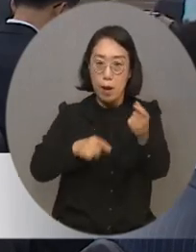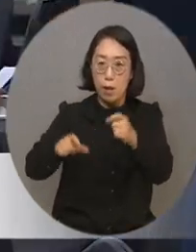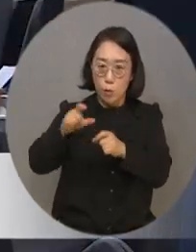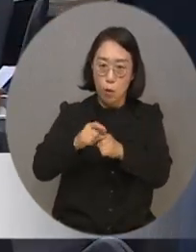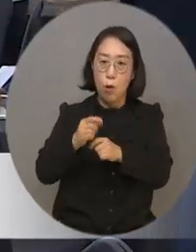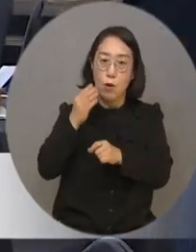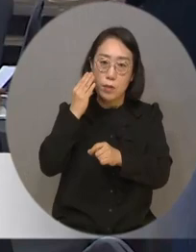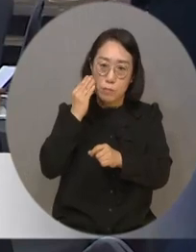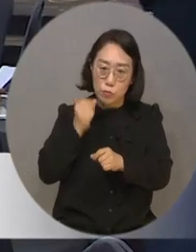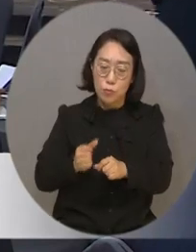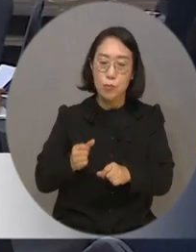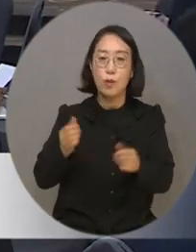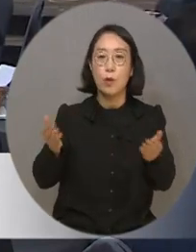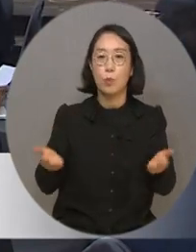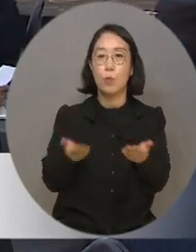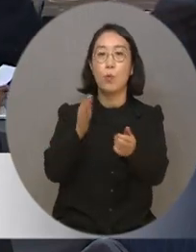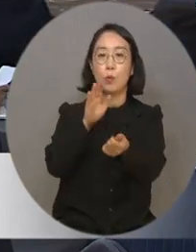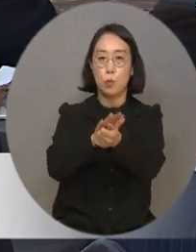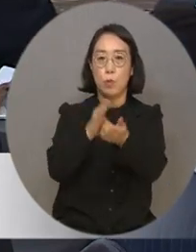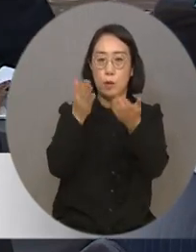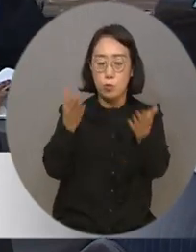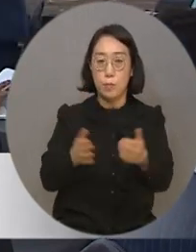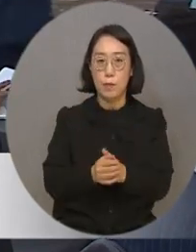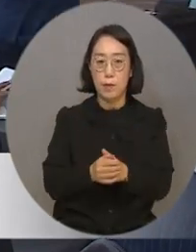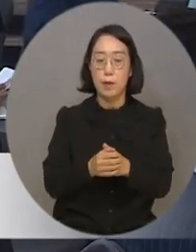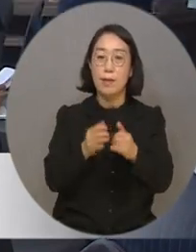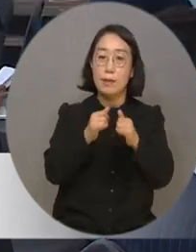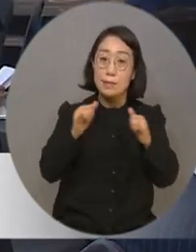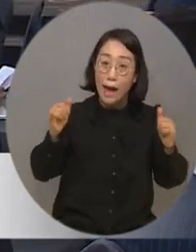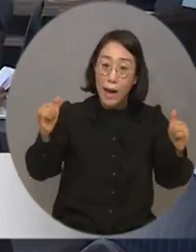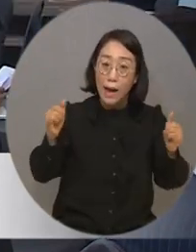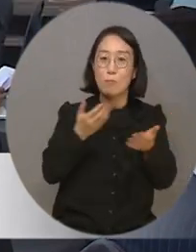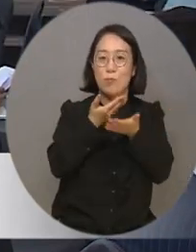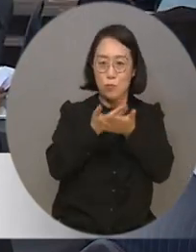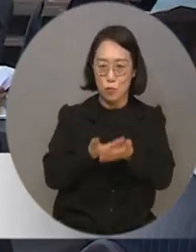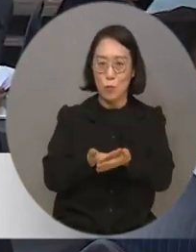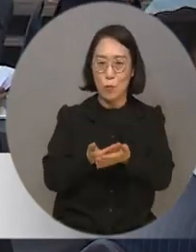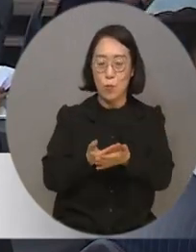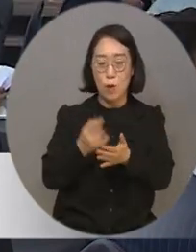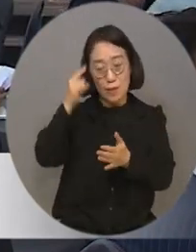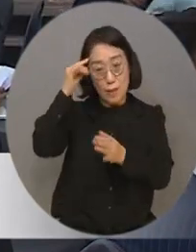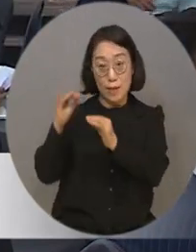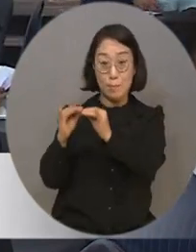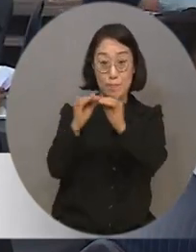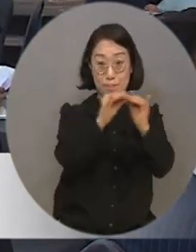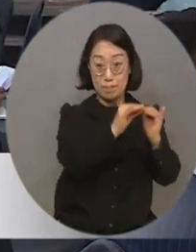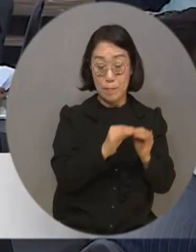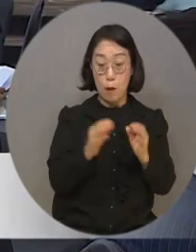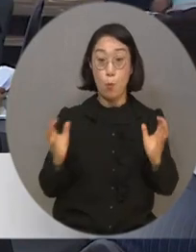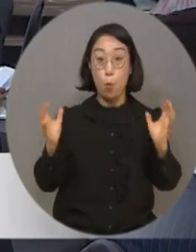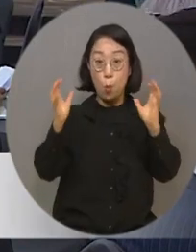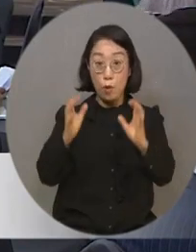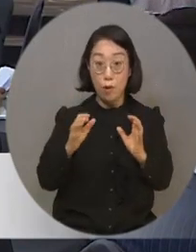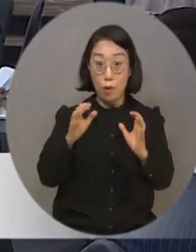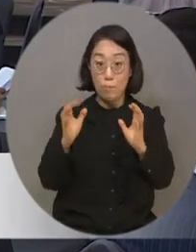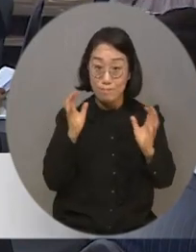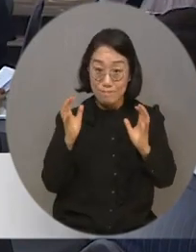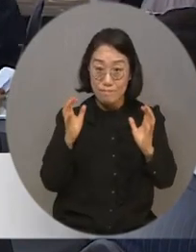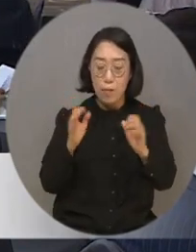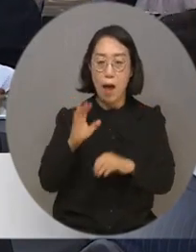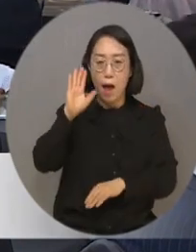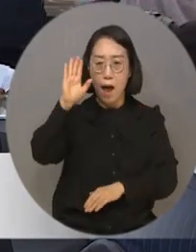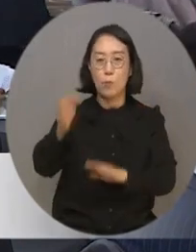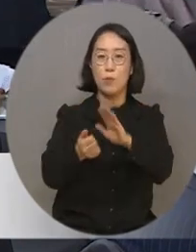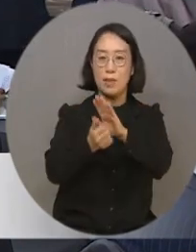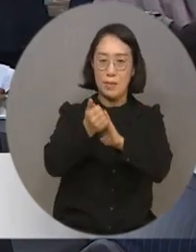앞장서겠습니다. 일은 사람이 합니다. 뜻을 같이 하는 사람들이 모였기 때문에 앞으로